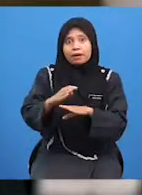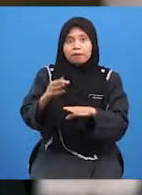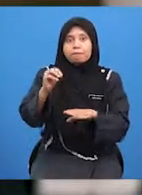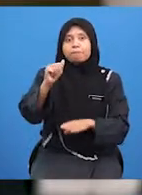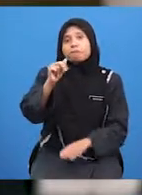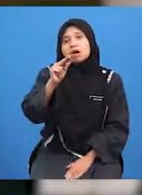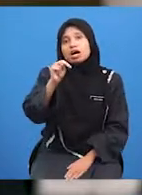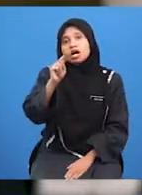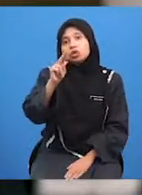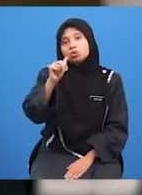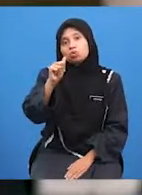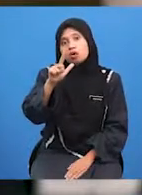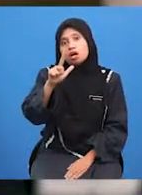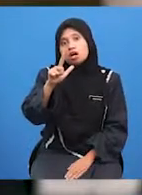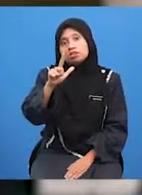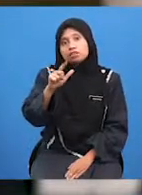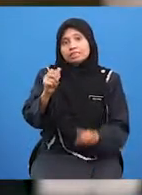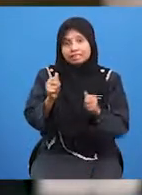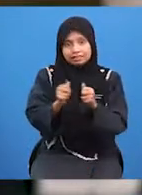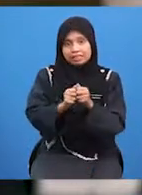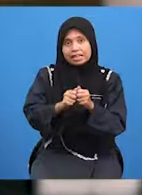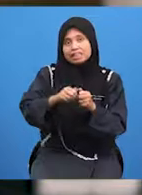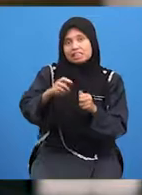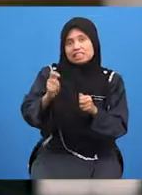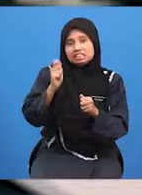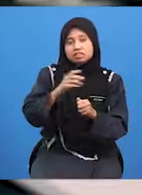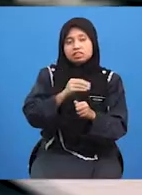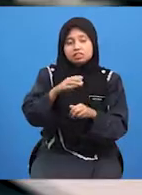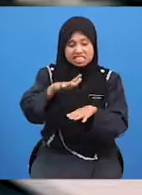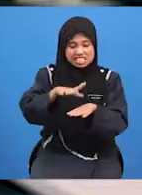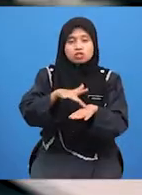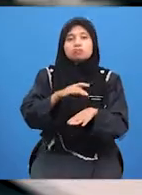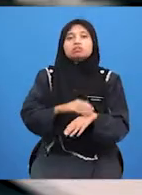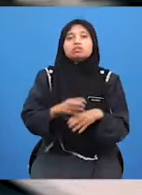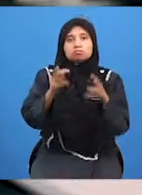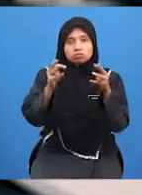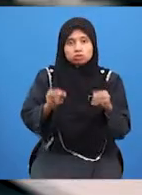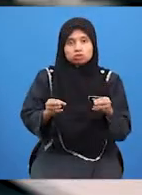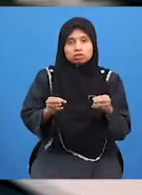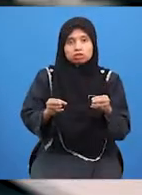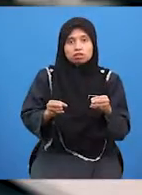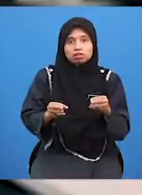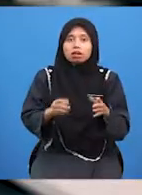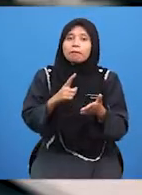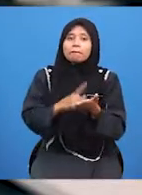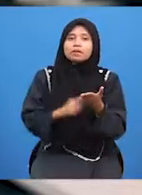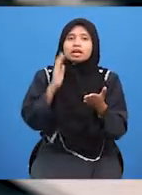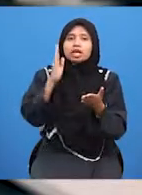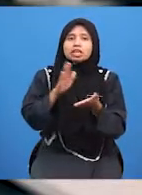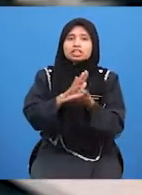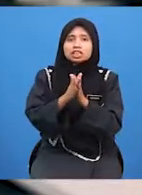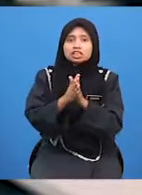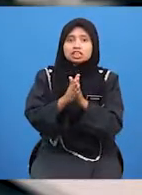dengan melibatkan tenaga dan sentuhan fizikal manusia. Apa yang akan terjadi sekiranya